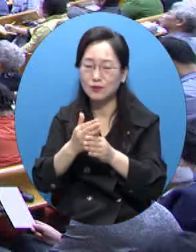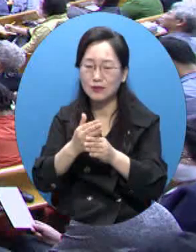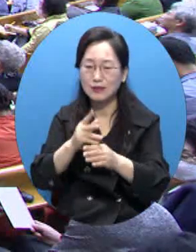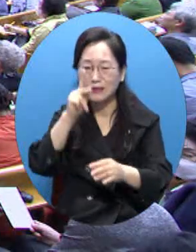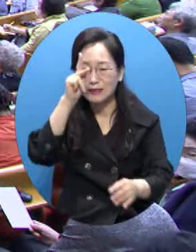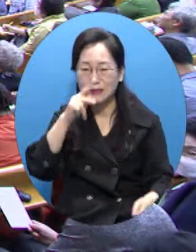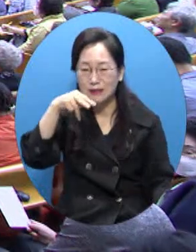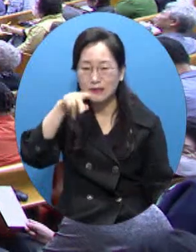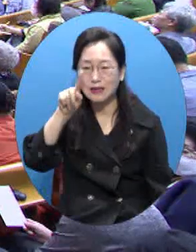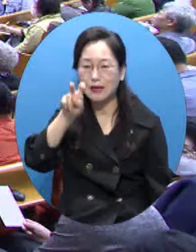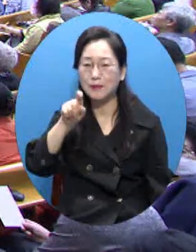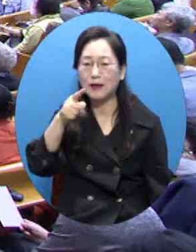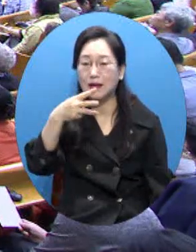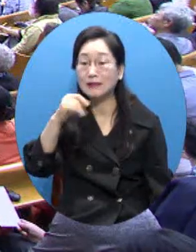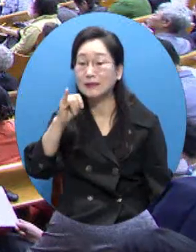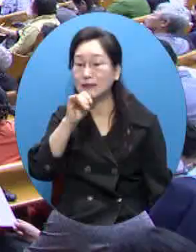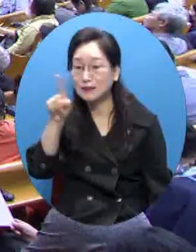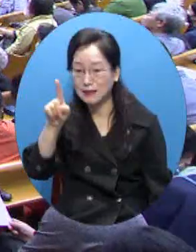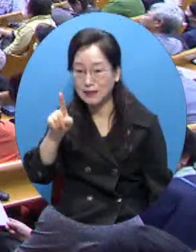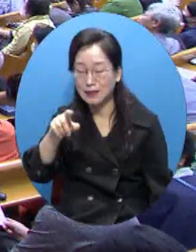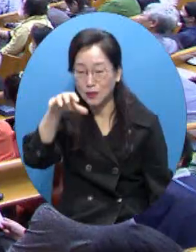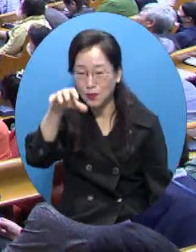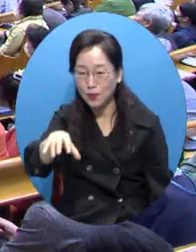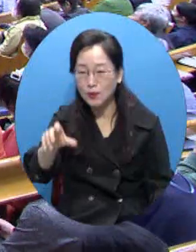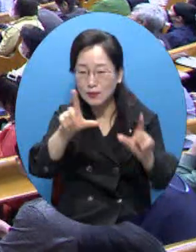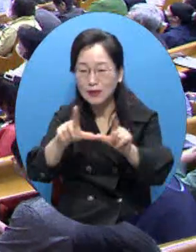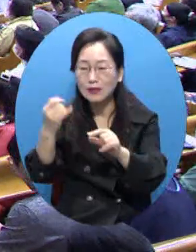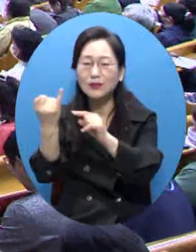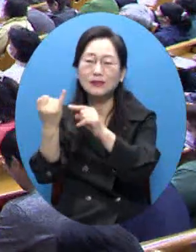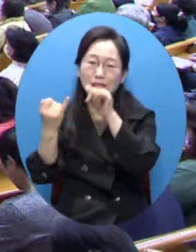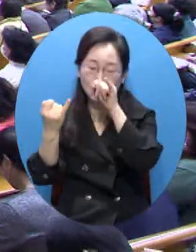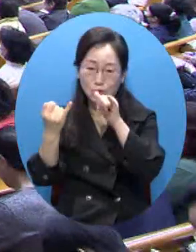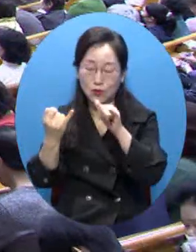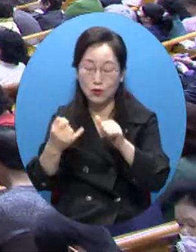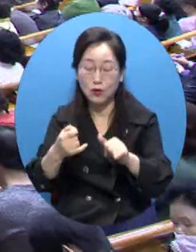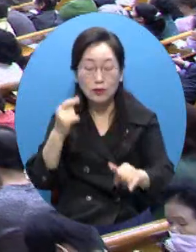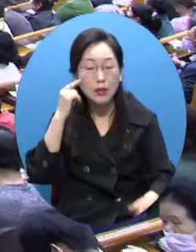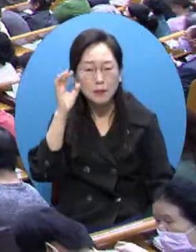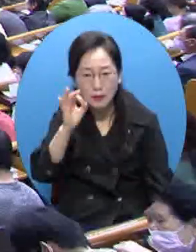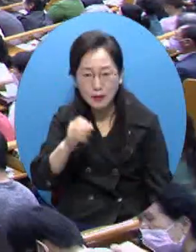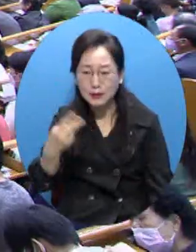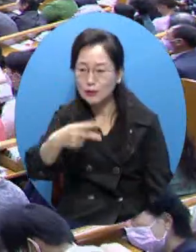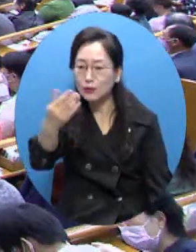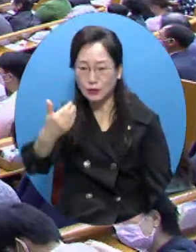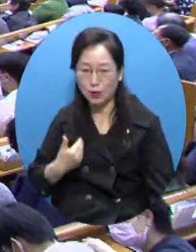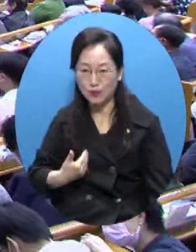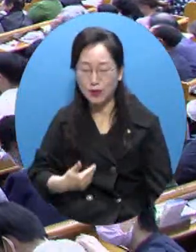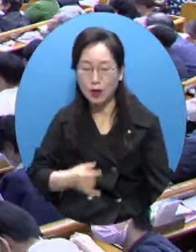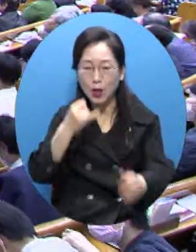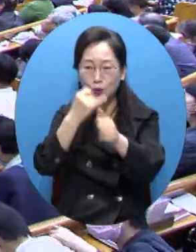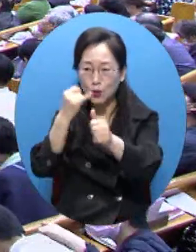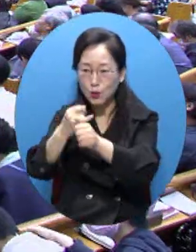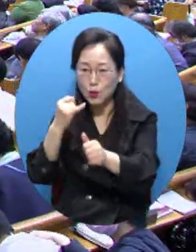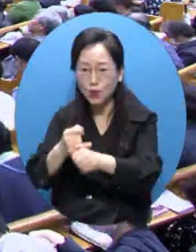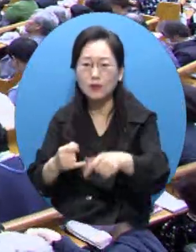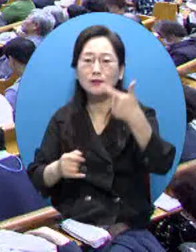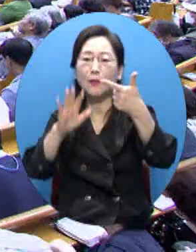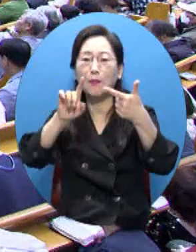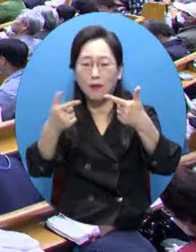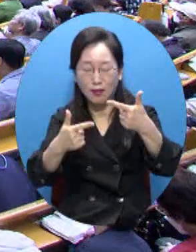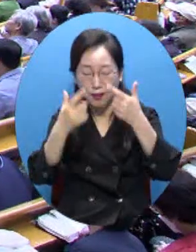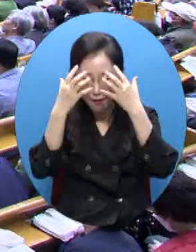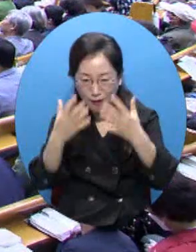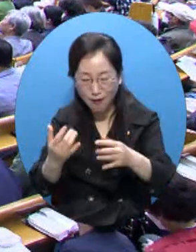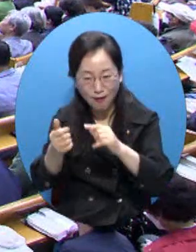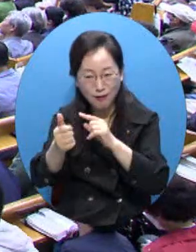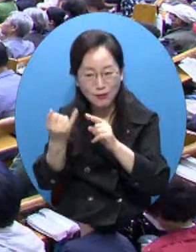여인의 이야기가 나옵니다. 2000년 전에 결혼을 다섯 번이나 하고 여섯 번 할 수 있는 거 보면 아마 대단한 능력을 가진 여자인